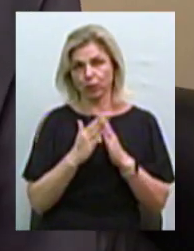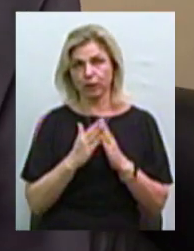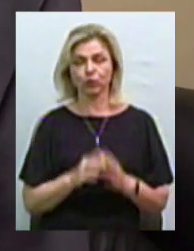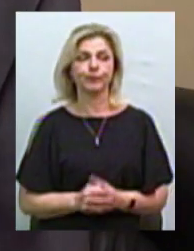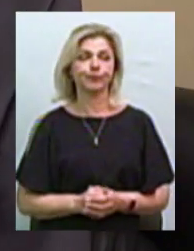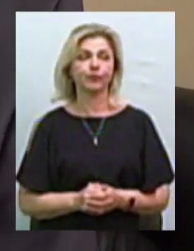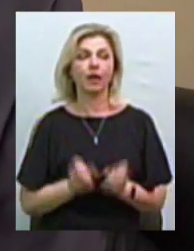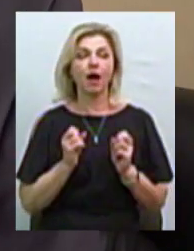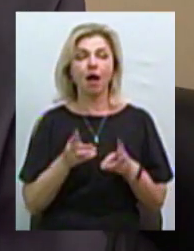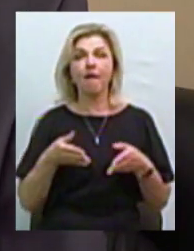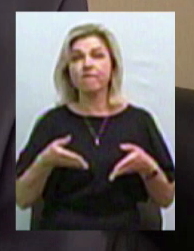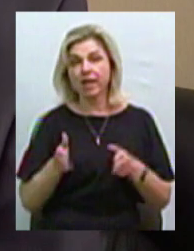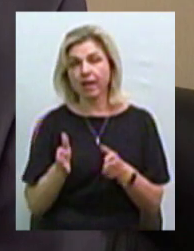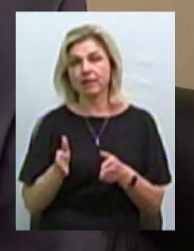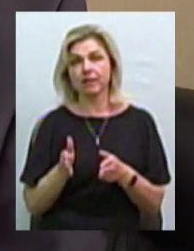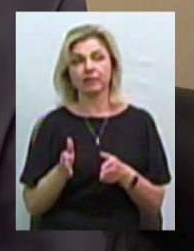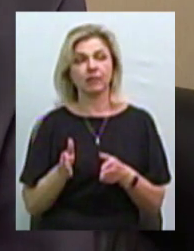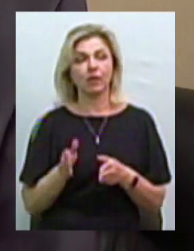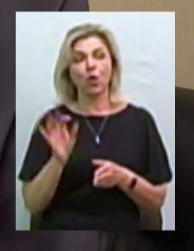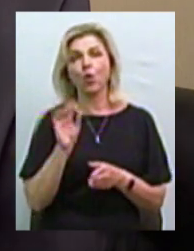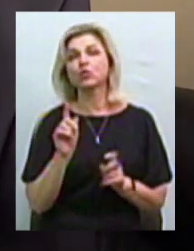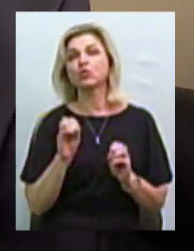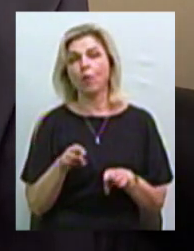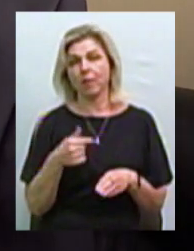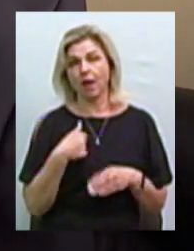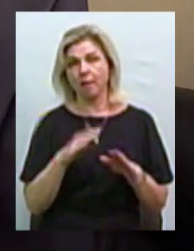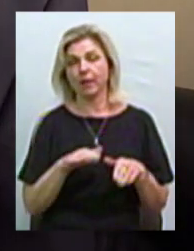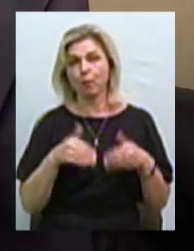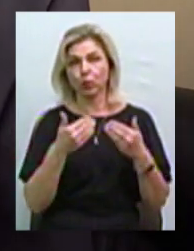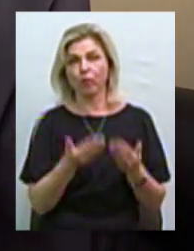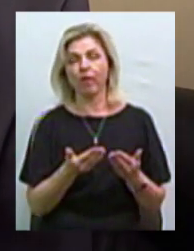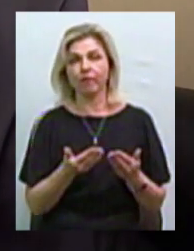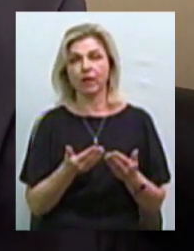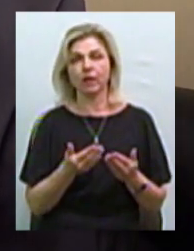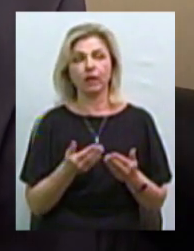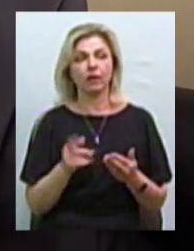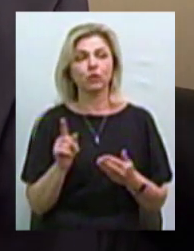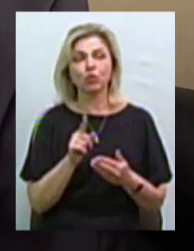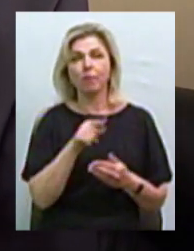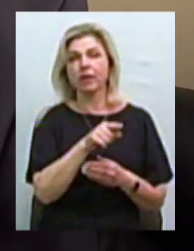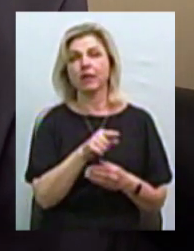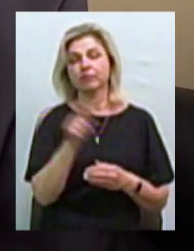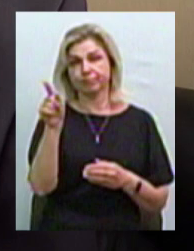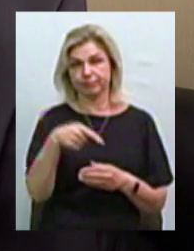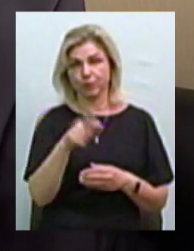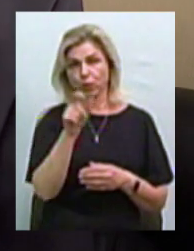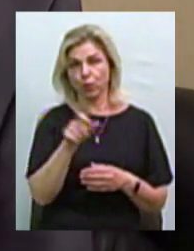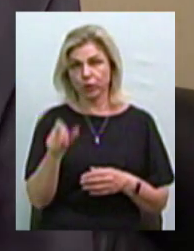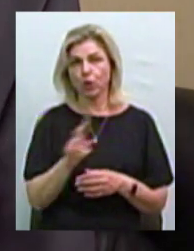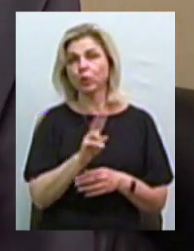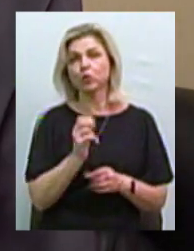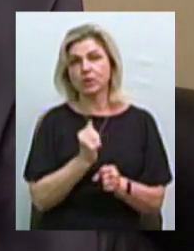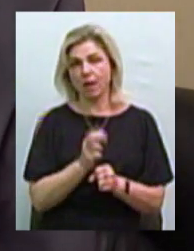вихід? Вихід, то, що я пропонував, тобто, щоб вони наняли людину, яка би провела в їх ремонт,